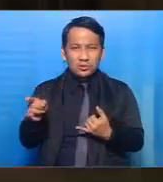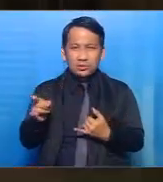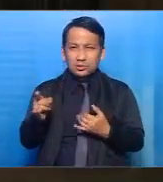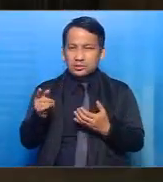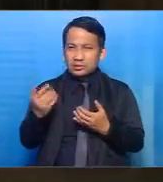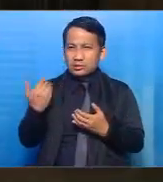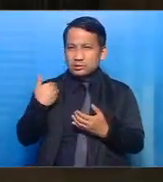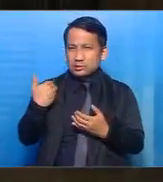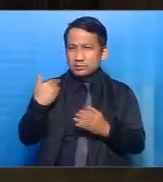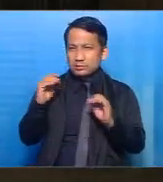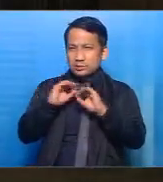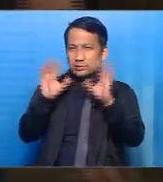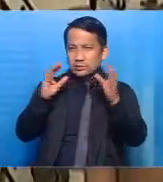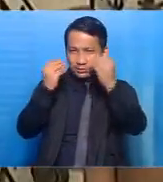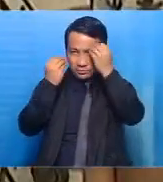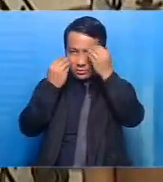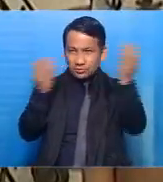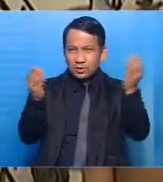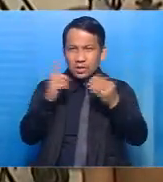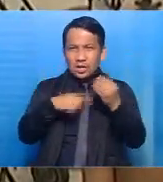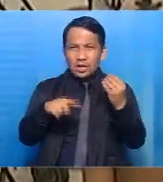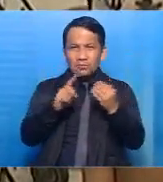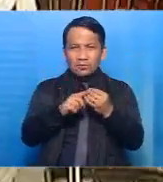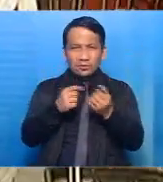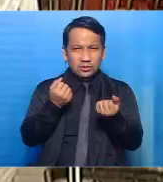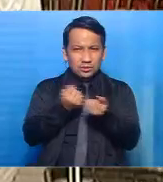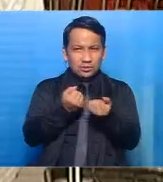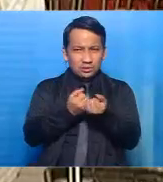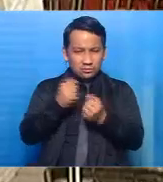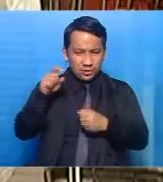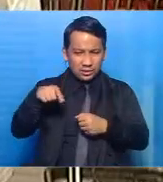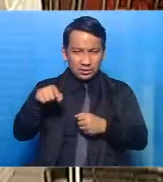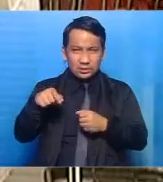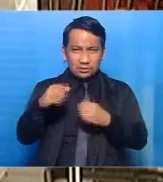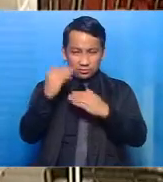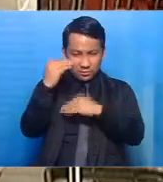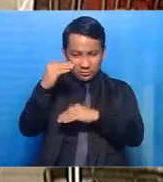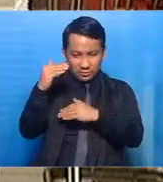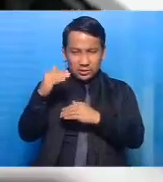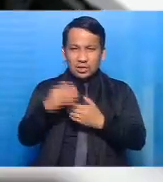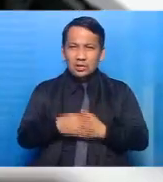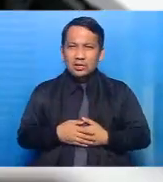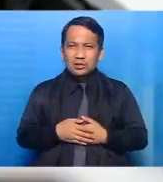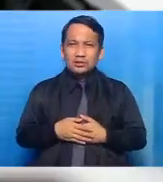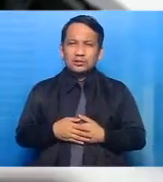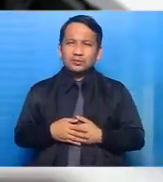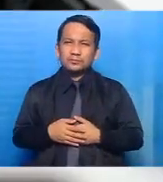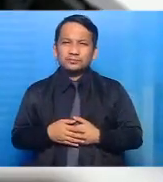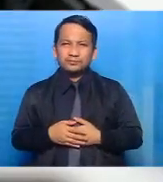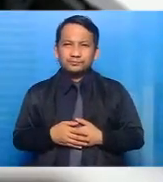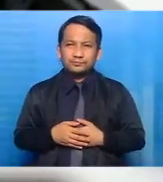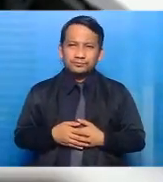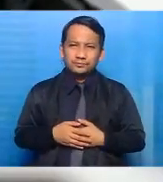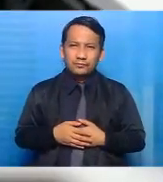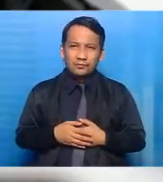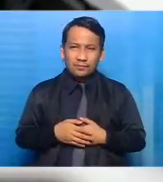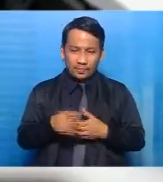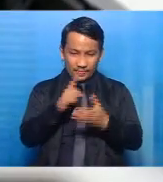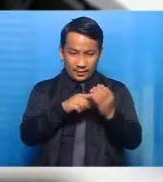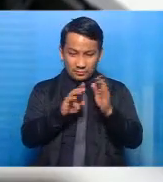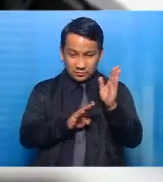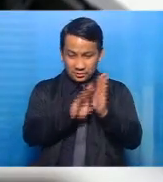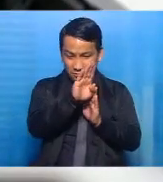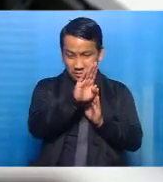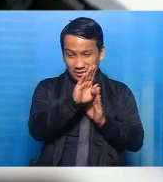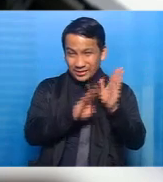umano'y hindi malinaw na impormasyon tungkol sa supply at demand ng mga bilihin. The one that exacerbates this particular inflation